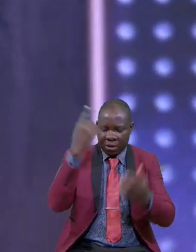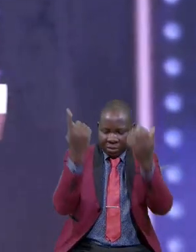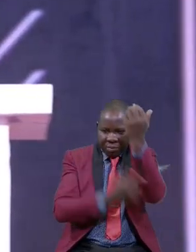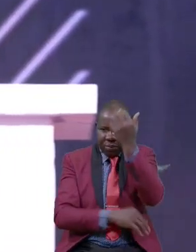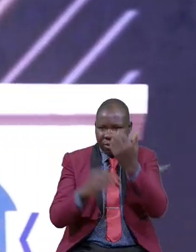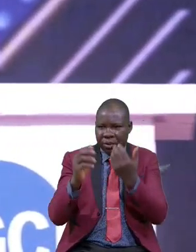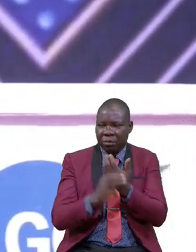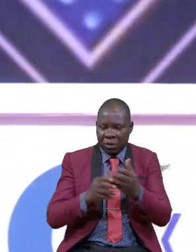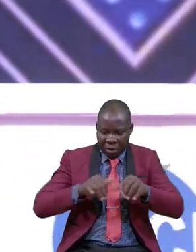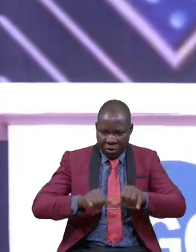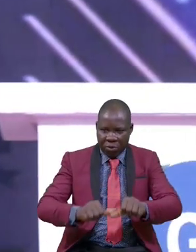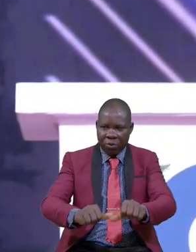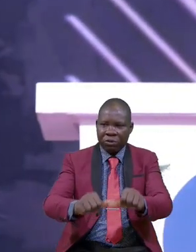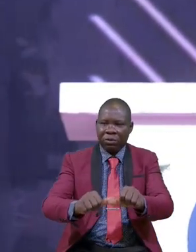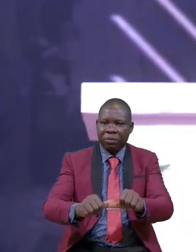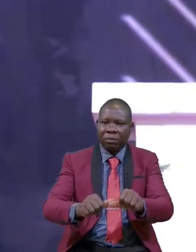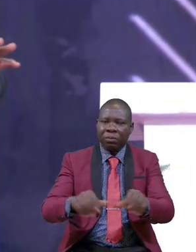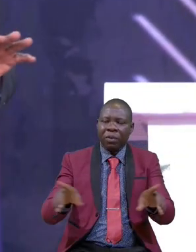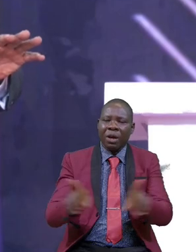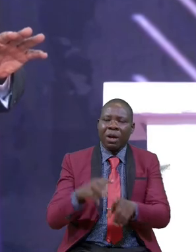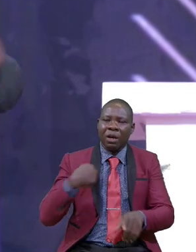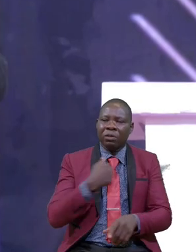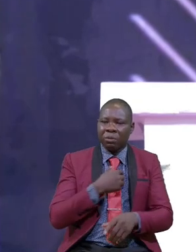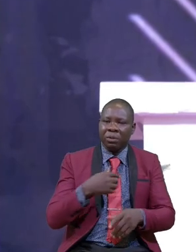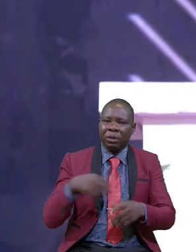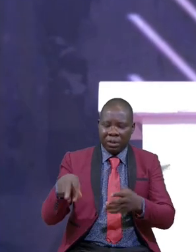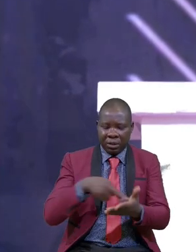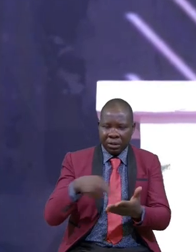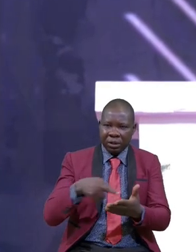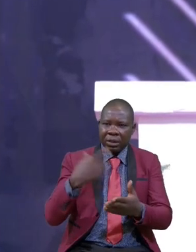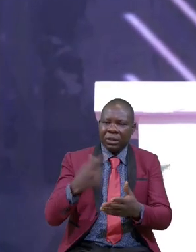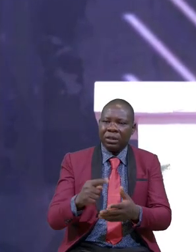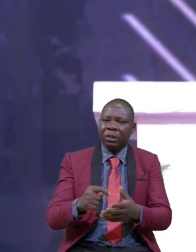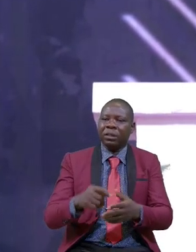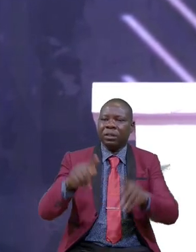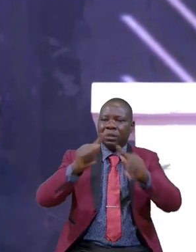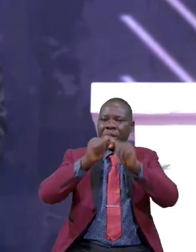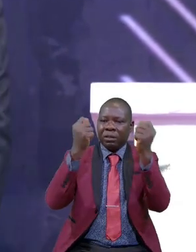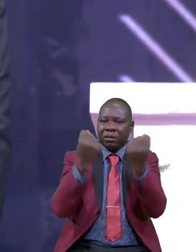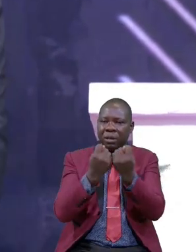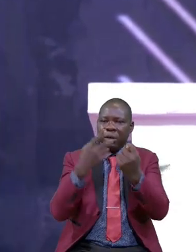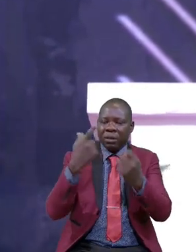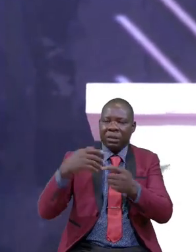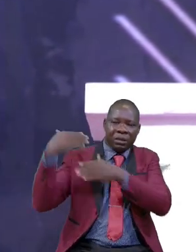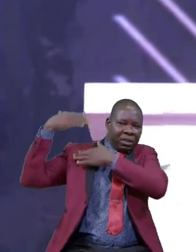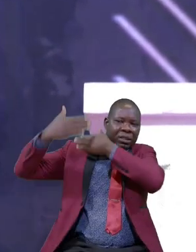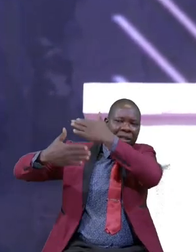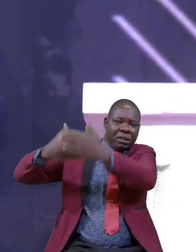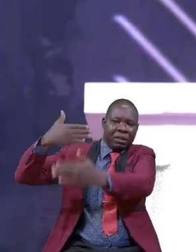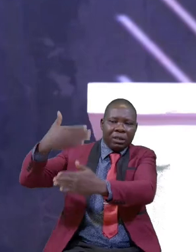the tribes of, that followed after Esau, the descendants of Esau, they were